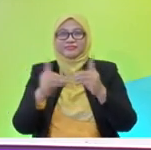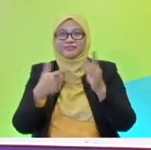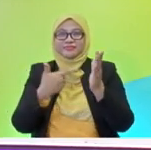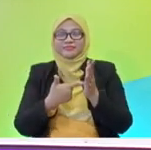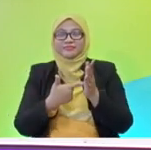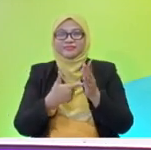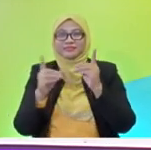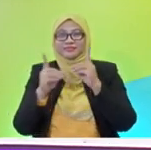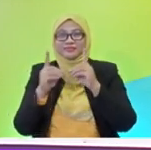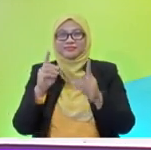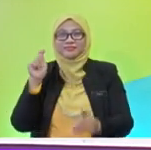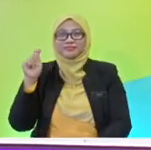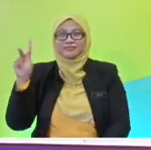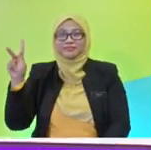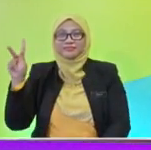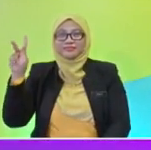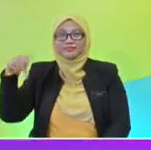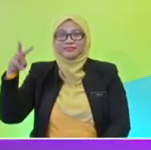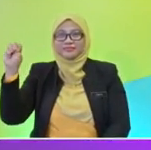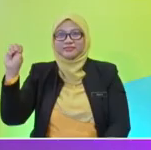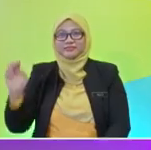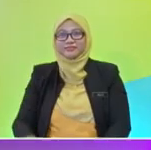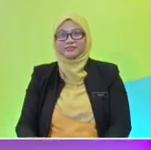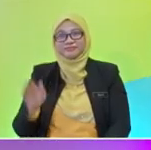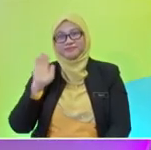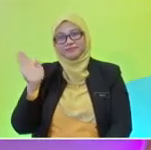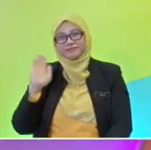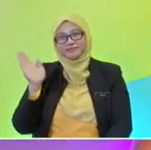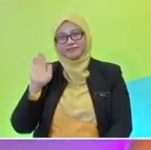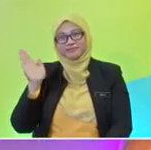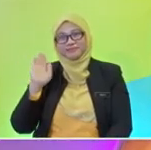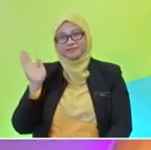tentunya Didik TV CTM terima kasih Bye semua